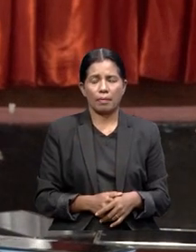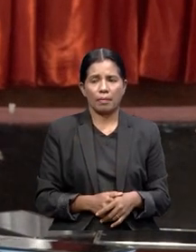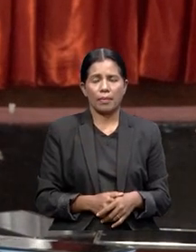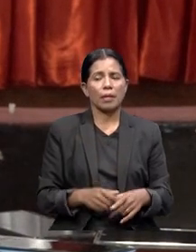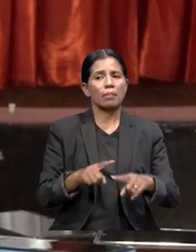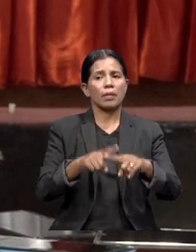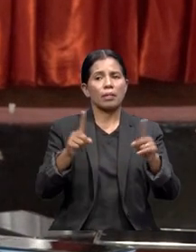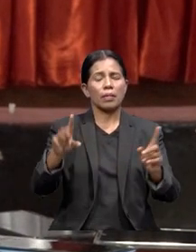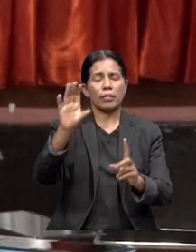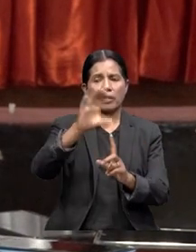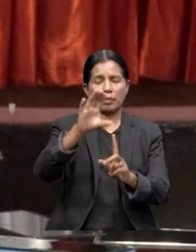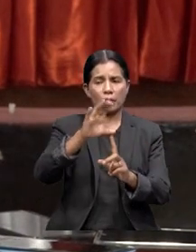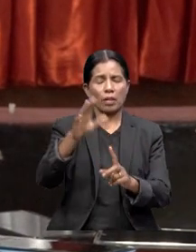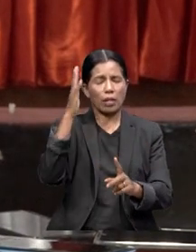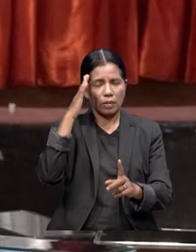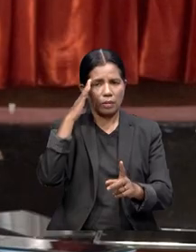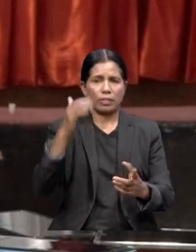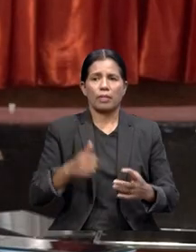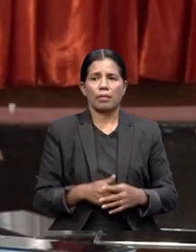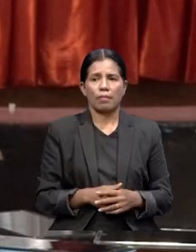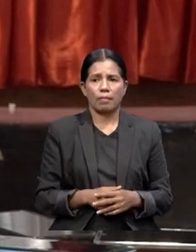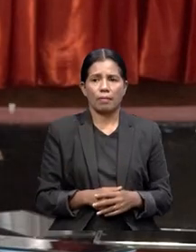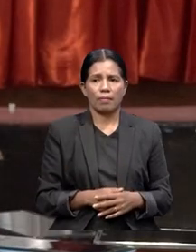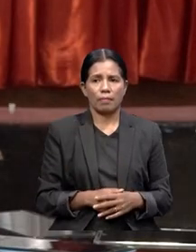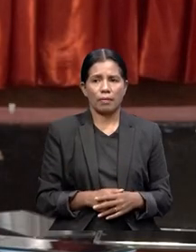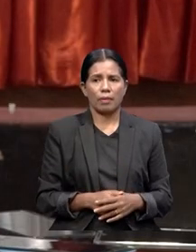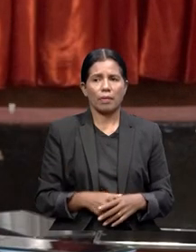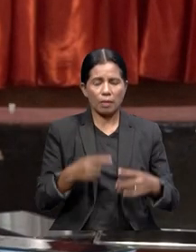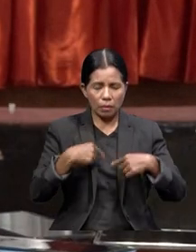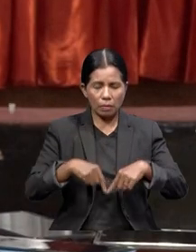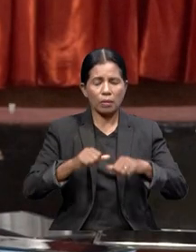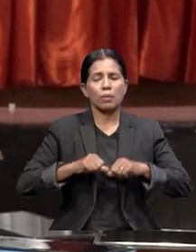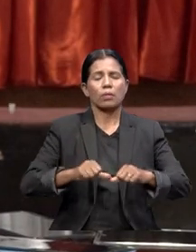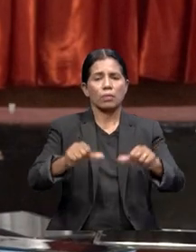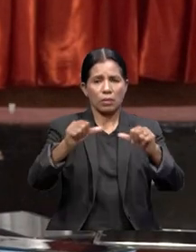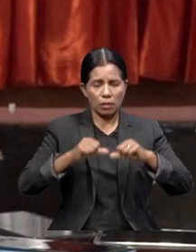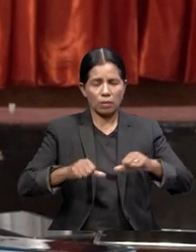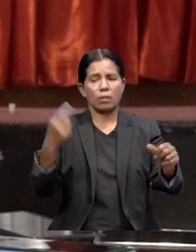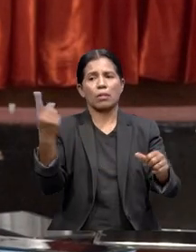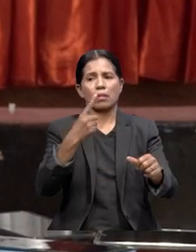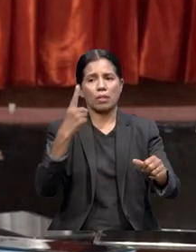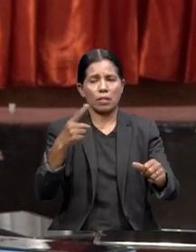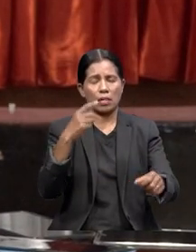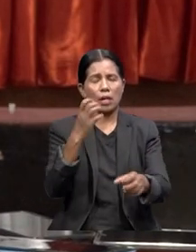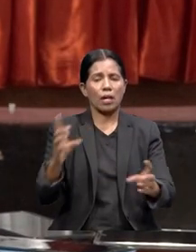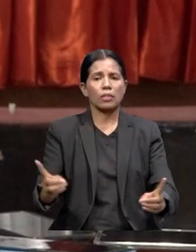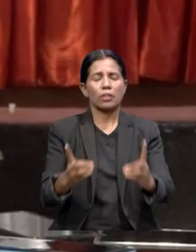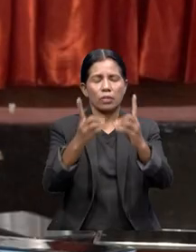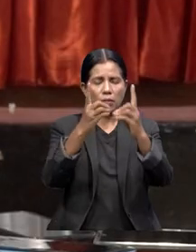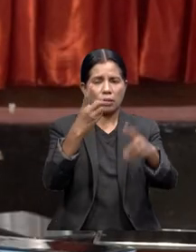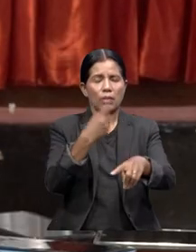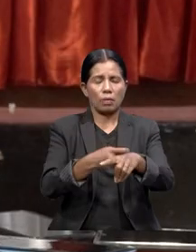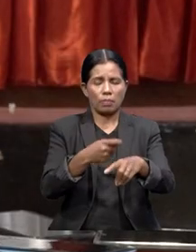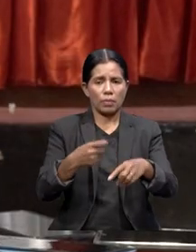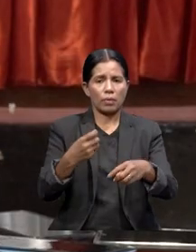mai be komandanti dane hanoi ka teknia bele ba na fati asoro temporal ne.